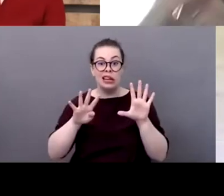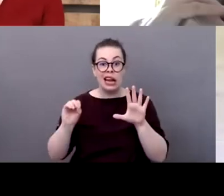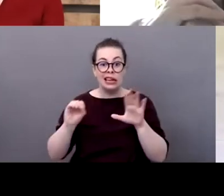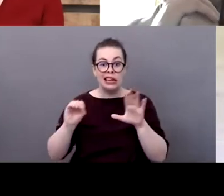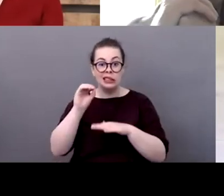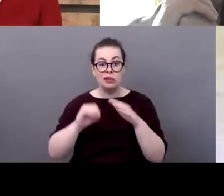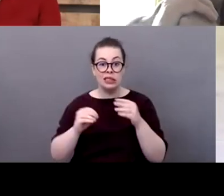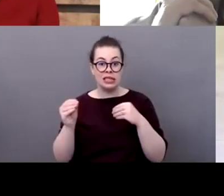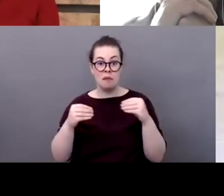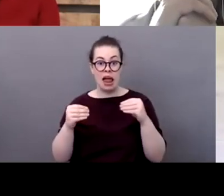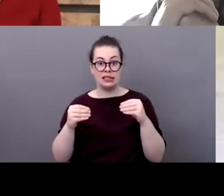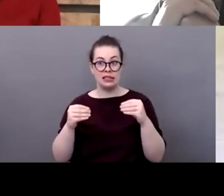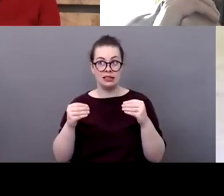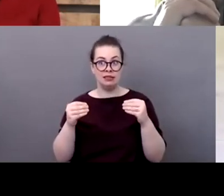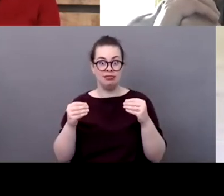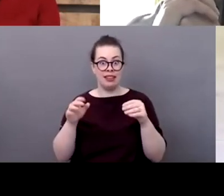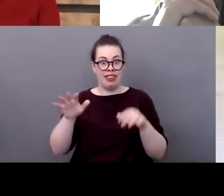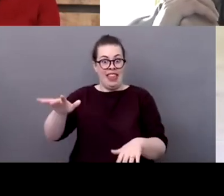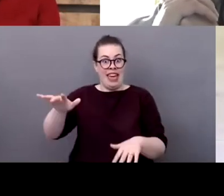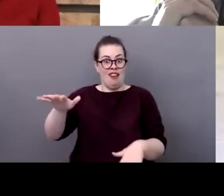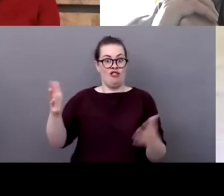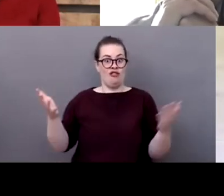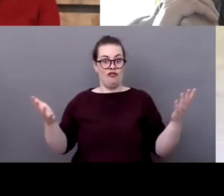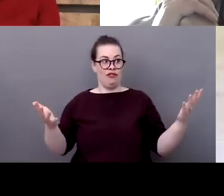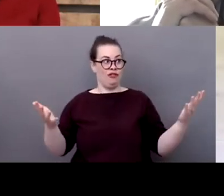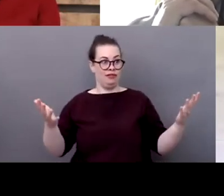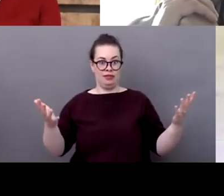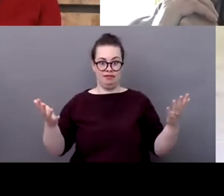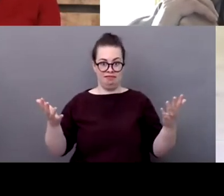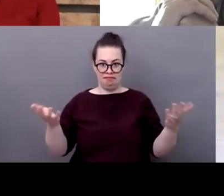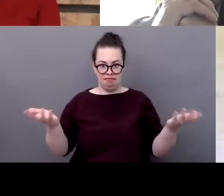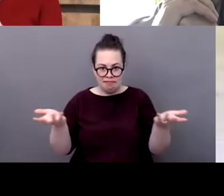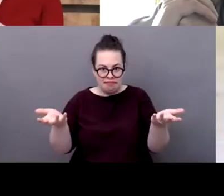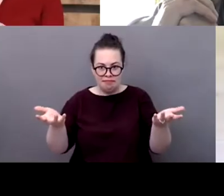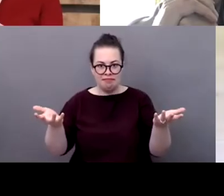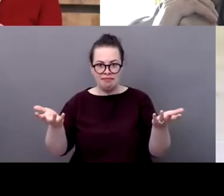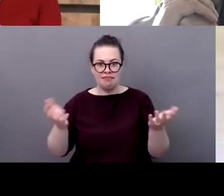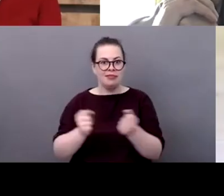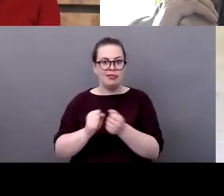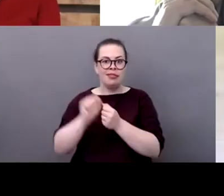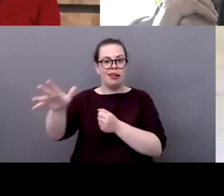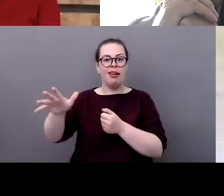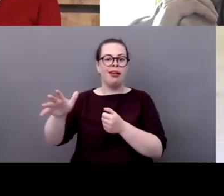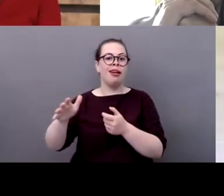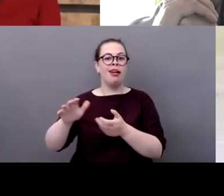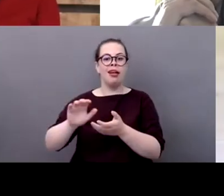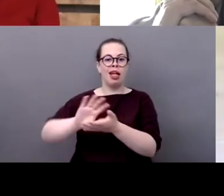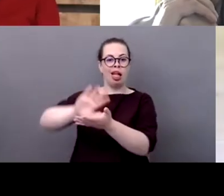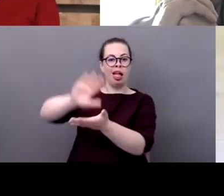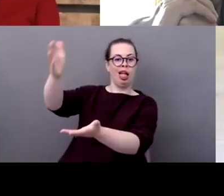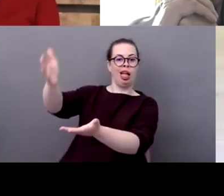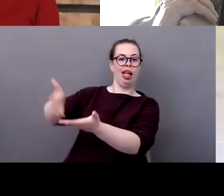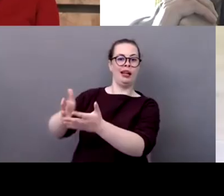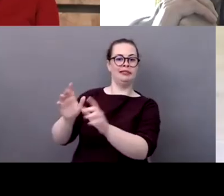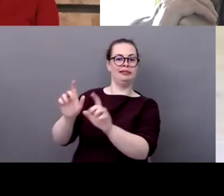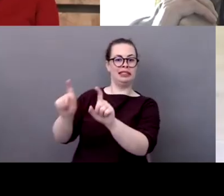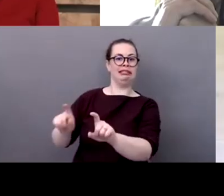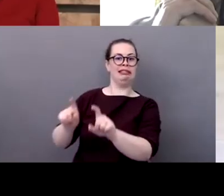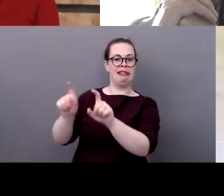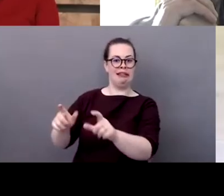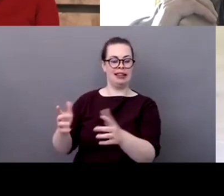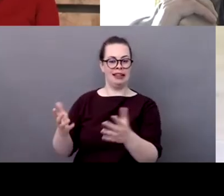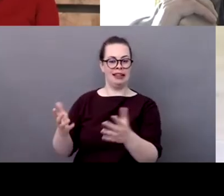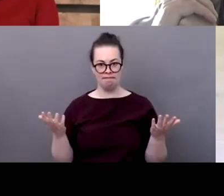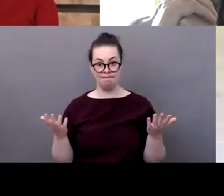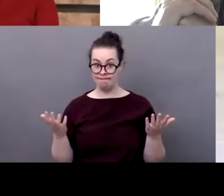dans les décharges, on sait les problèmes que ça peut faire. Dire aussi que l'essentiel de la pollution d'un grand événement en plein air, par exemple, ce